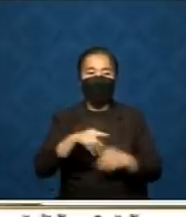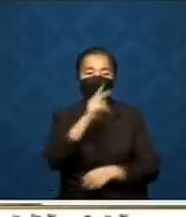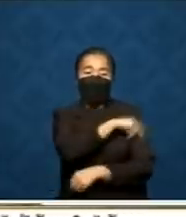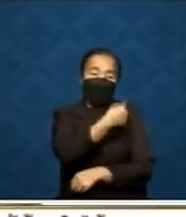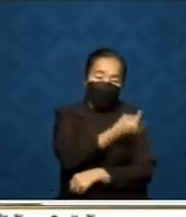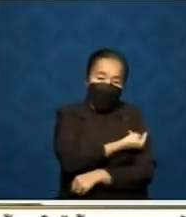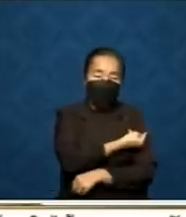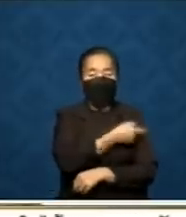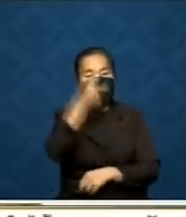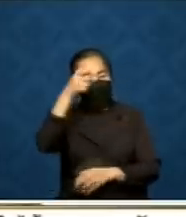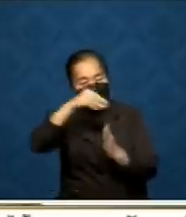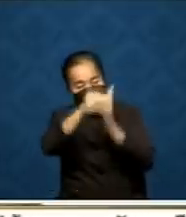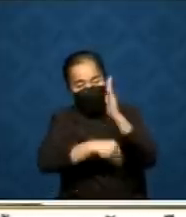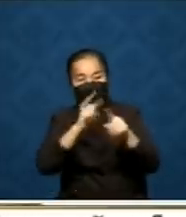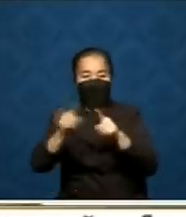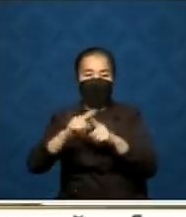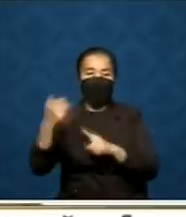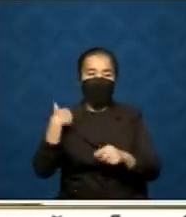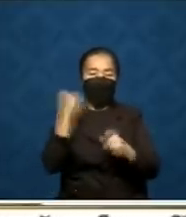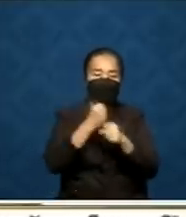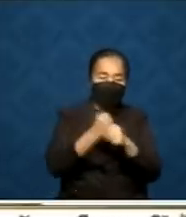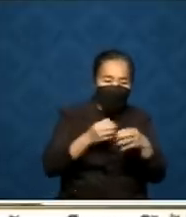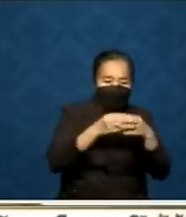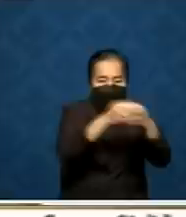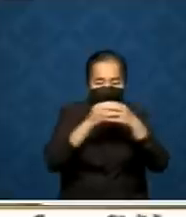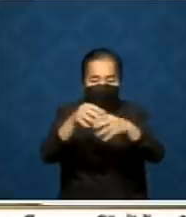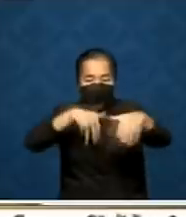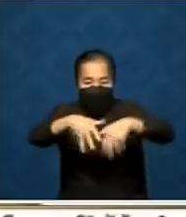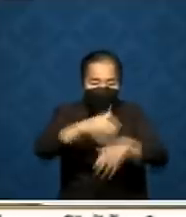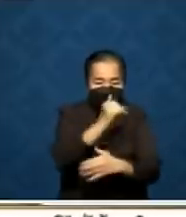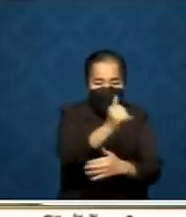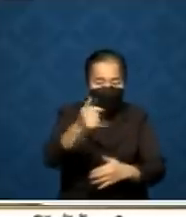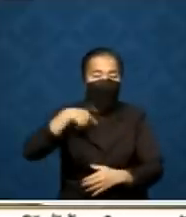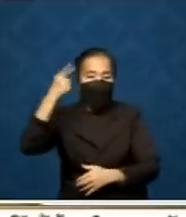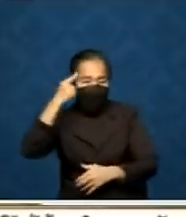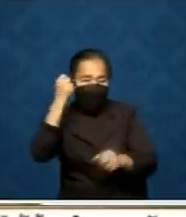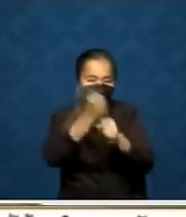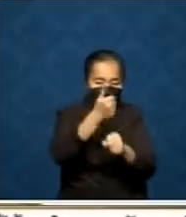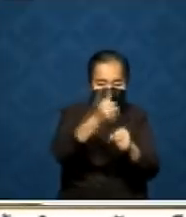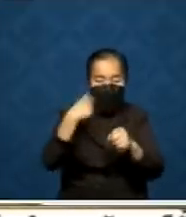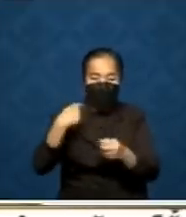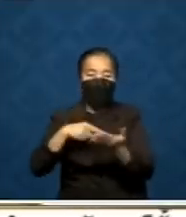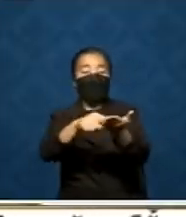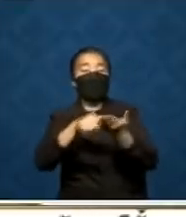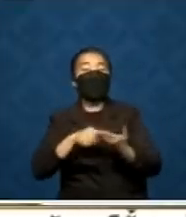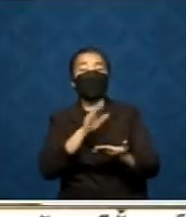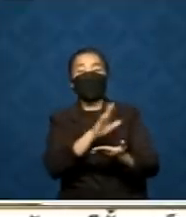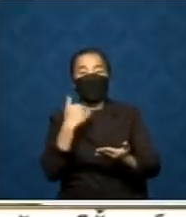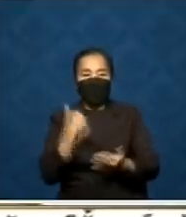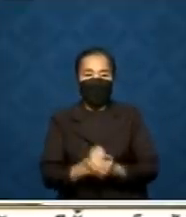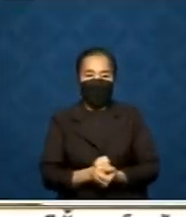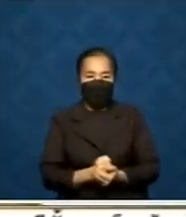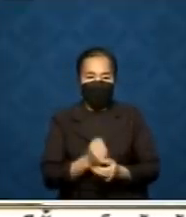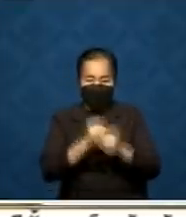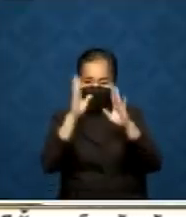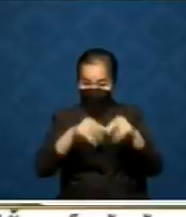เขาก็ไปทำงานเชิงรุกมาเขาก็รู้ว่าจะต้องสเปคอย่างนั้นจับนี้เขาก็เสนอองค์การเภสัชกรรมเอาสเปกนี้